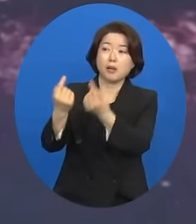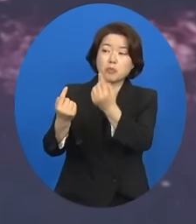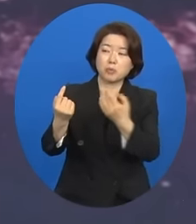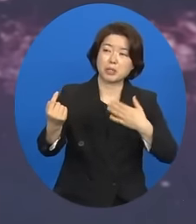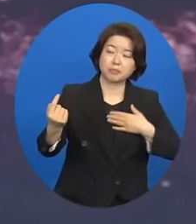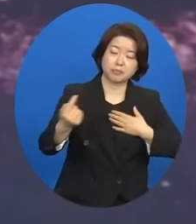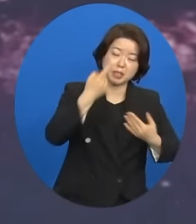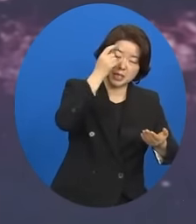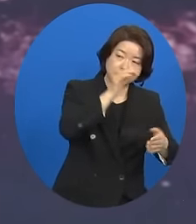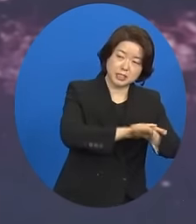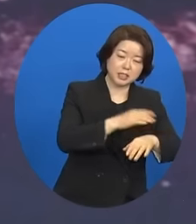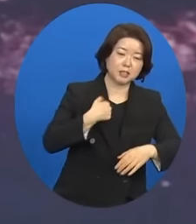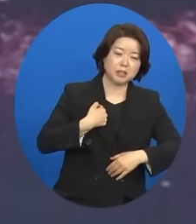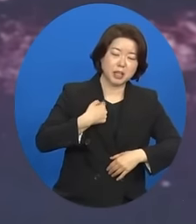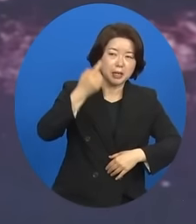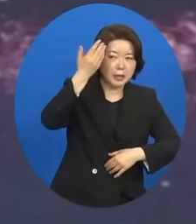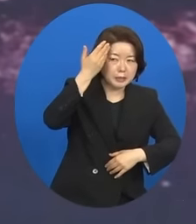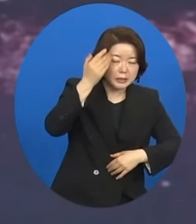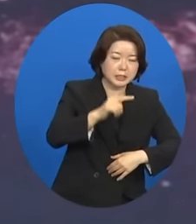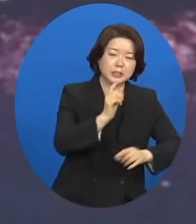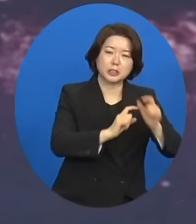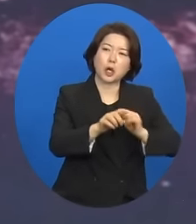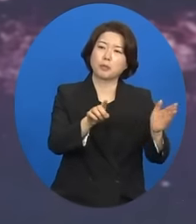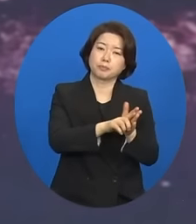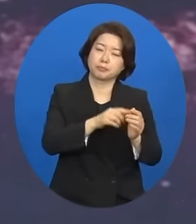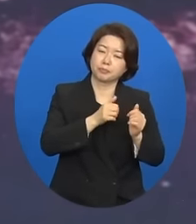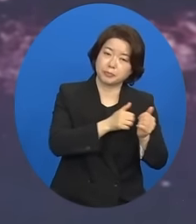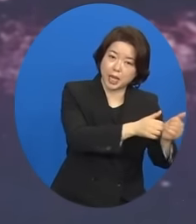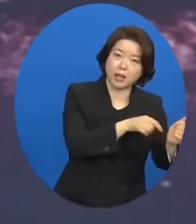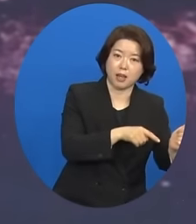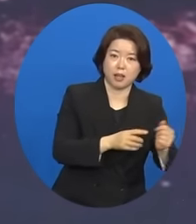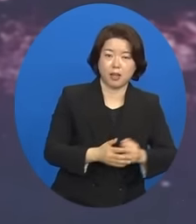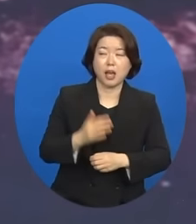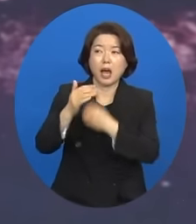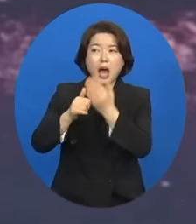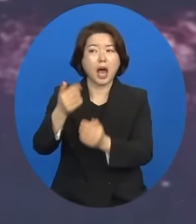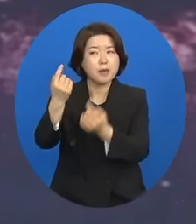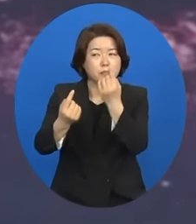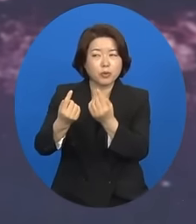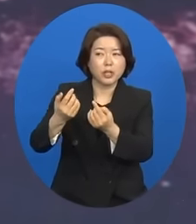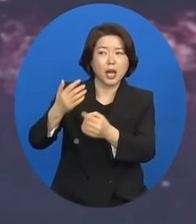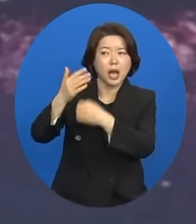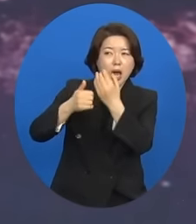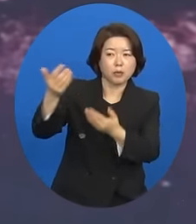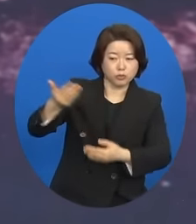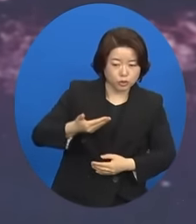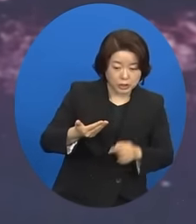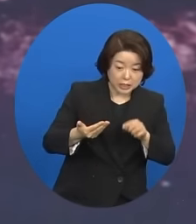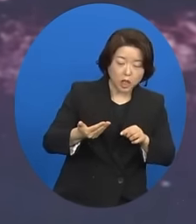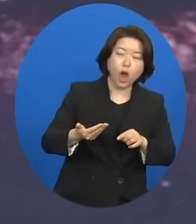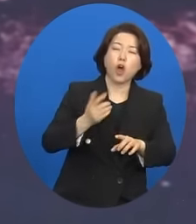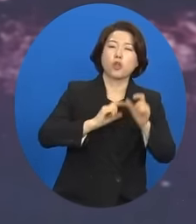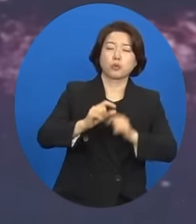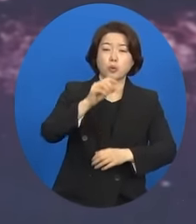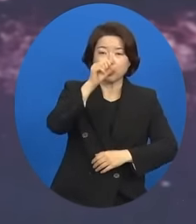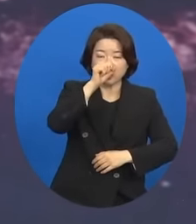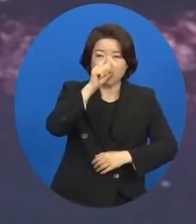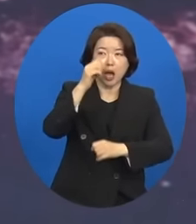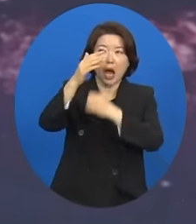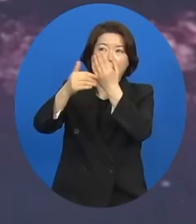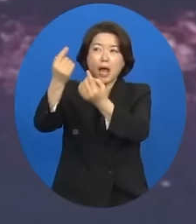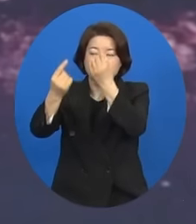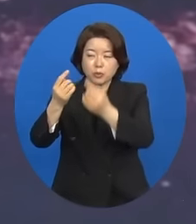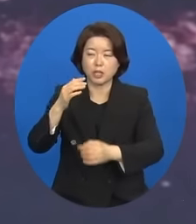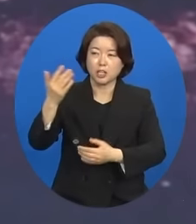지혜와 재능을 더 신뢰하고 하나님보다는 하나님이 주신 것을 더 사랑하는 자가 야곱이요